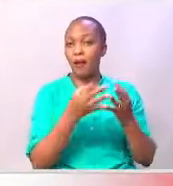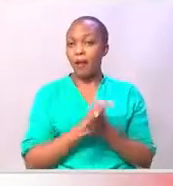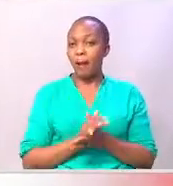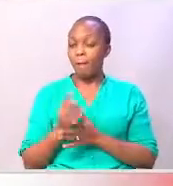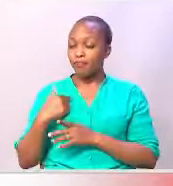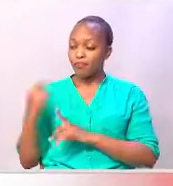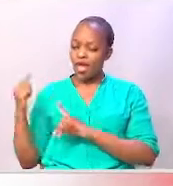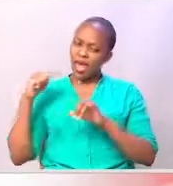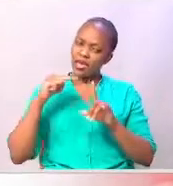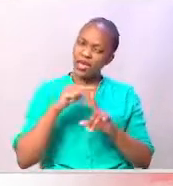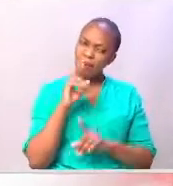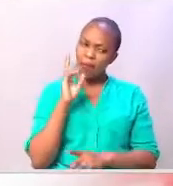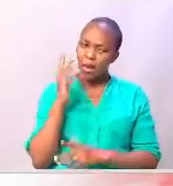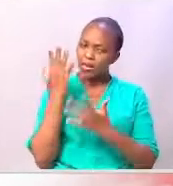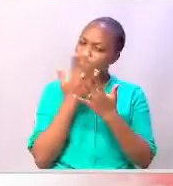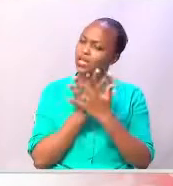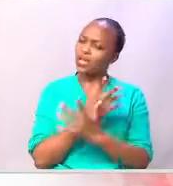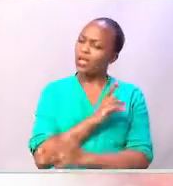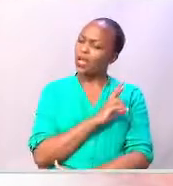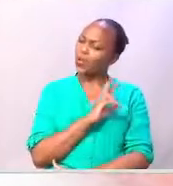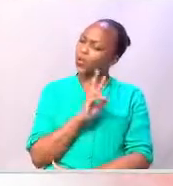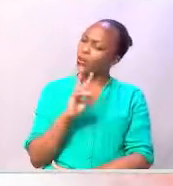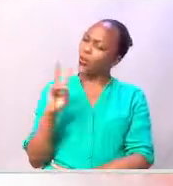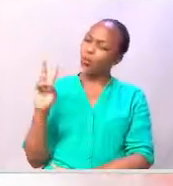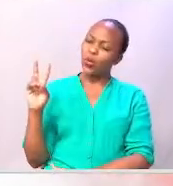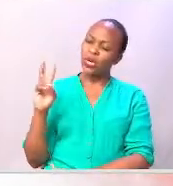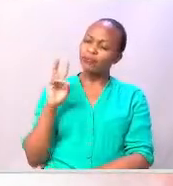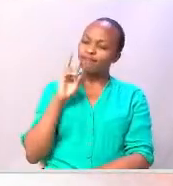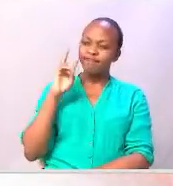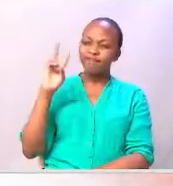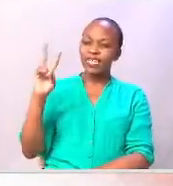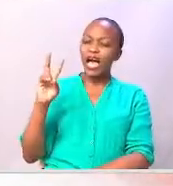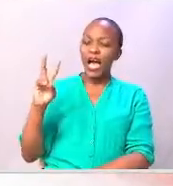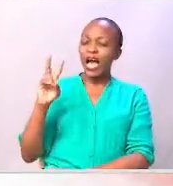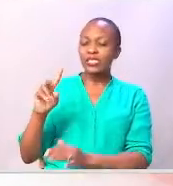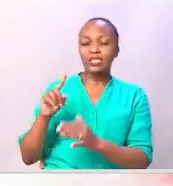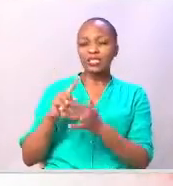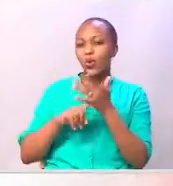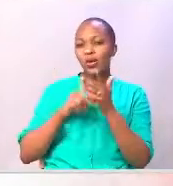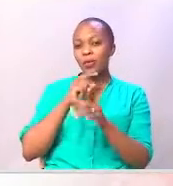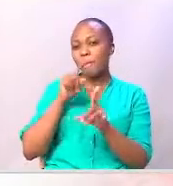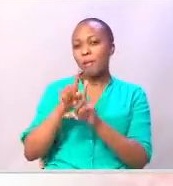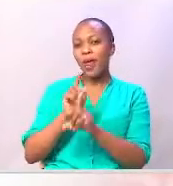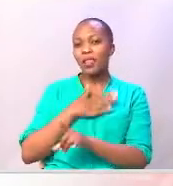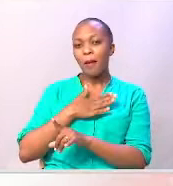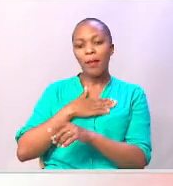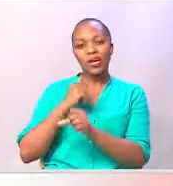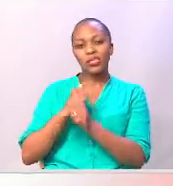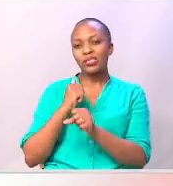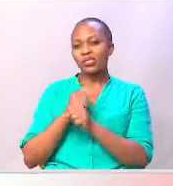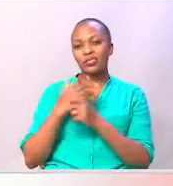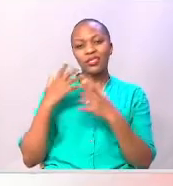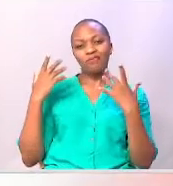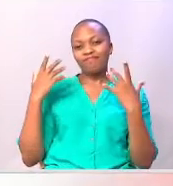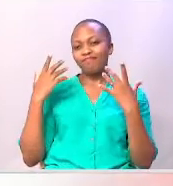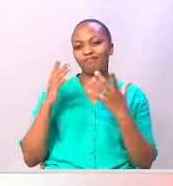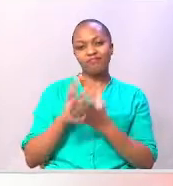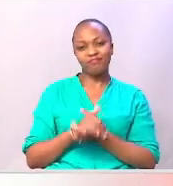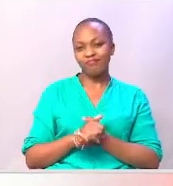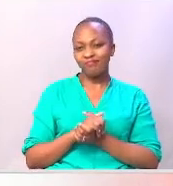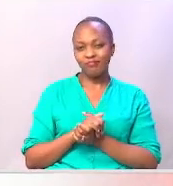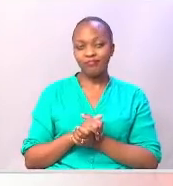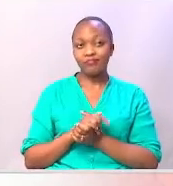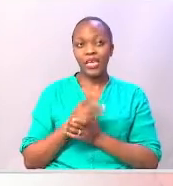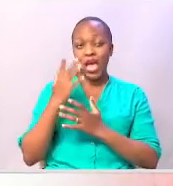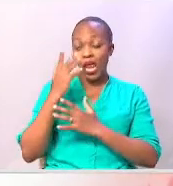nikaona vile brother alifanya, alafu mimi nikanyamaza. The self-confessed Njuki then